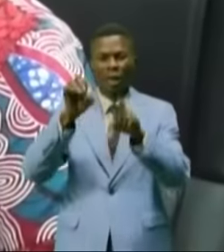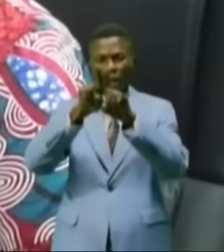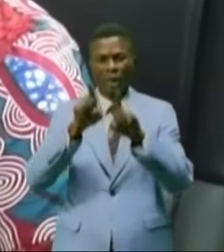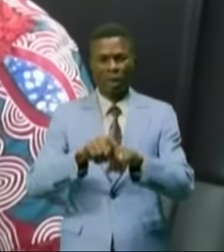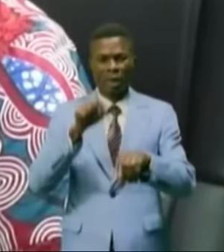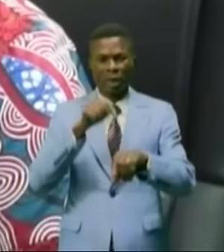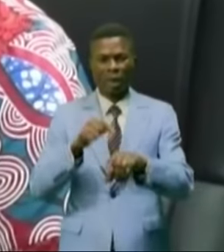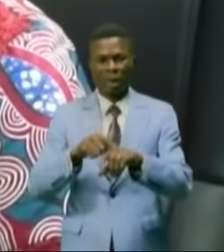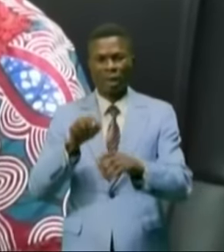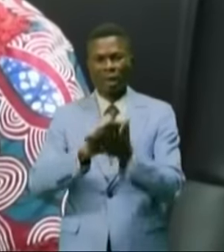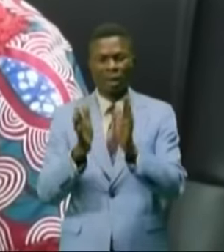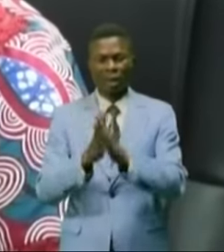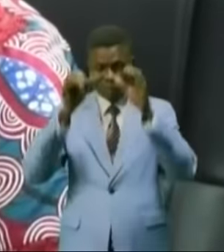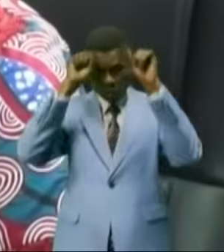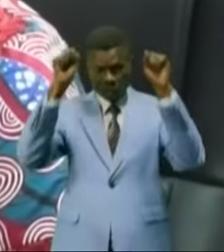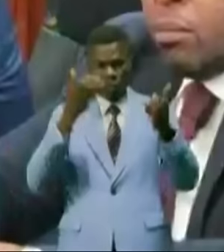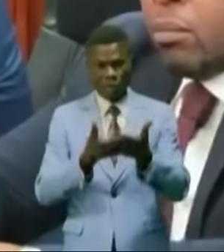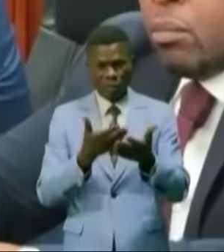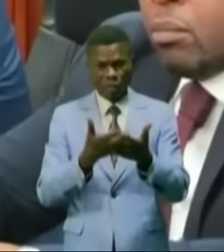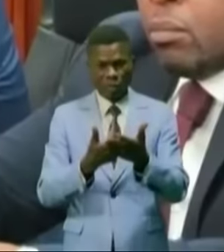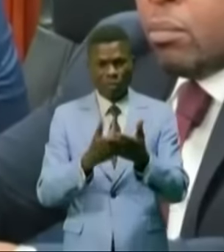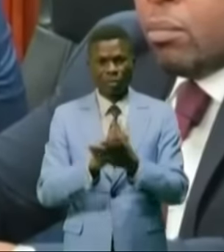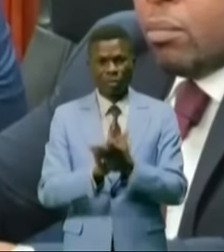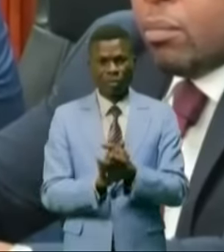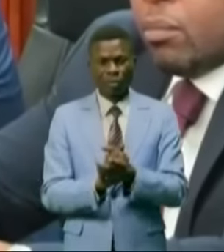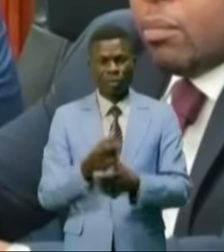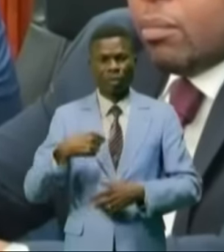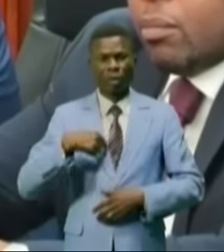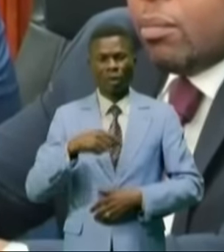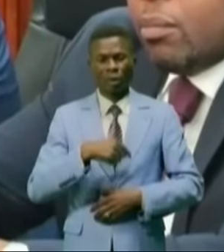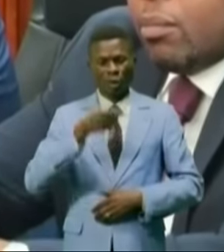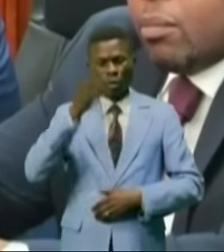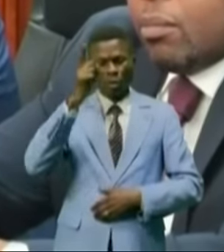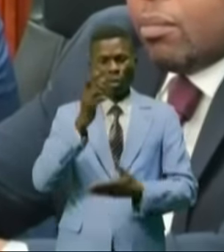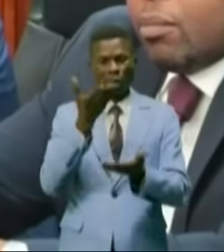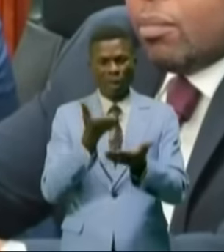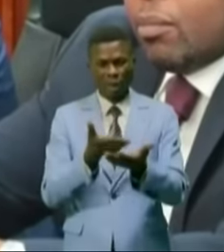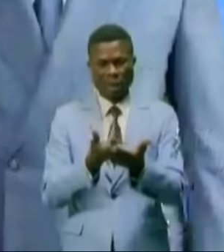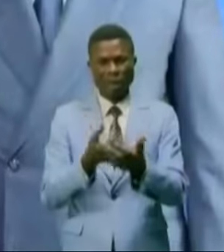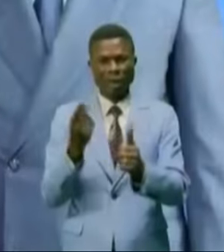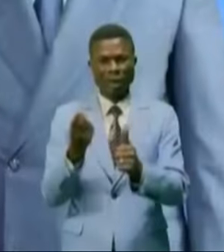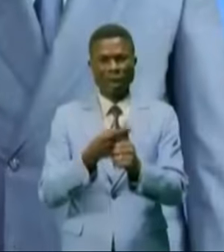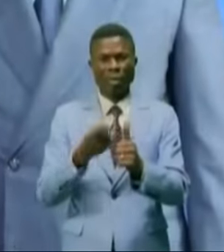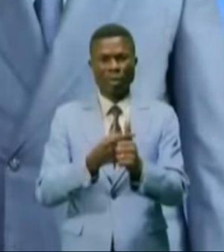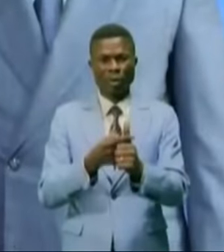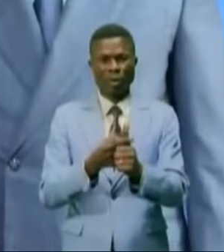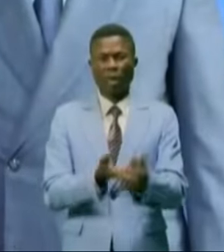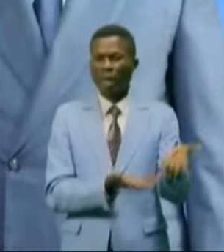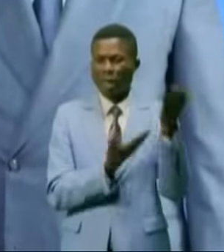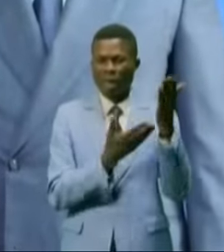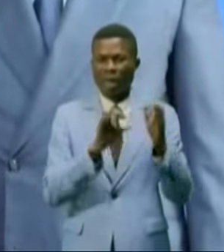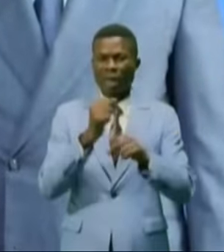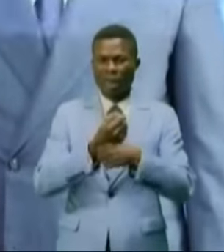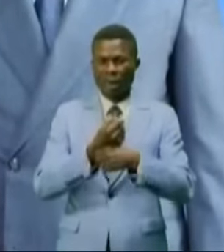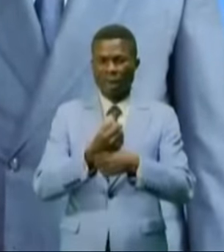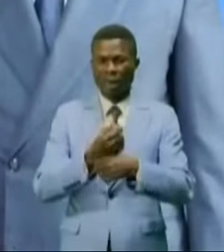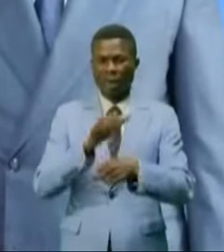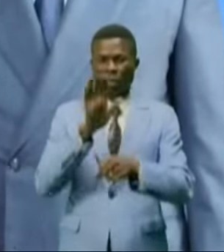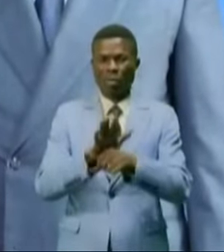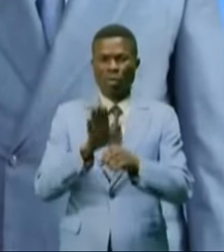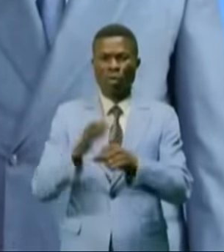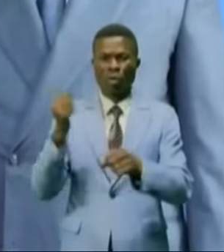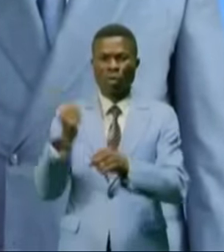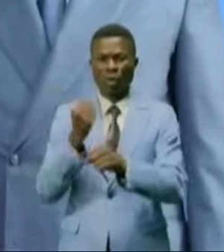de son investiture. Donc, dans nos priorités, il y a notamment la nécessité de créer plus